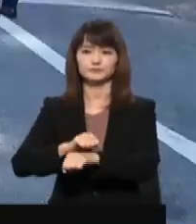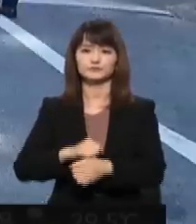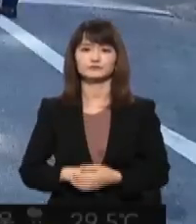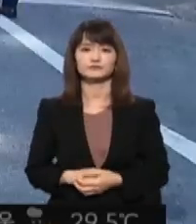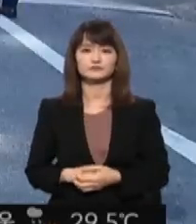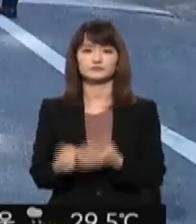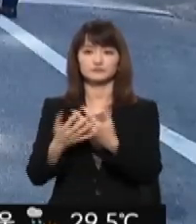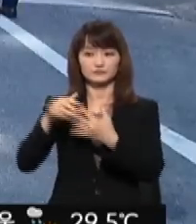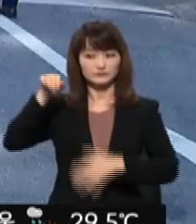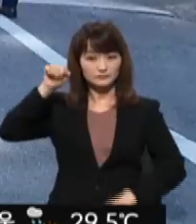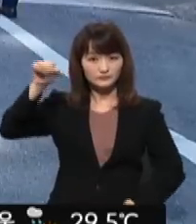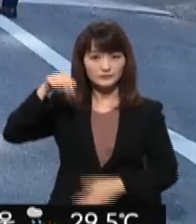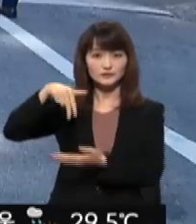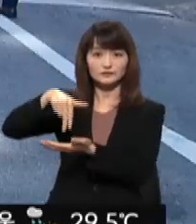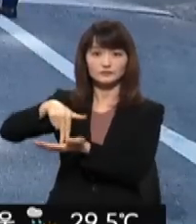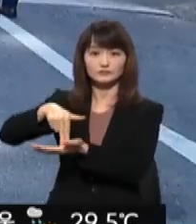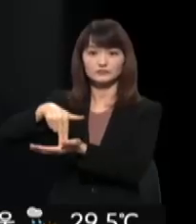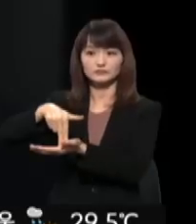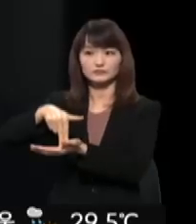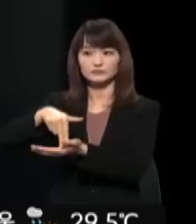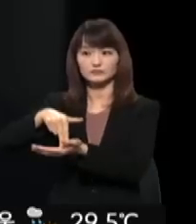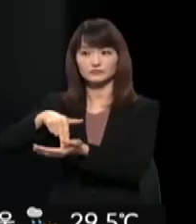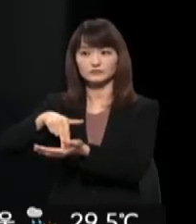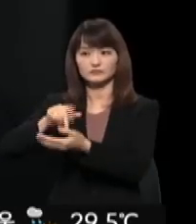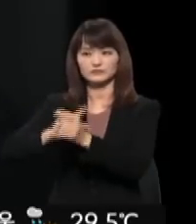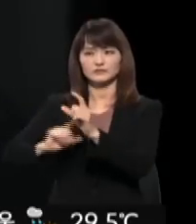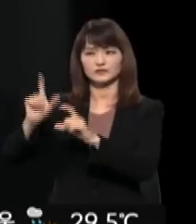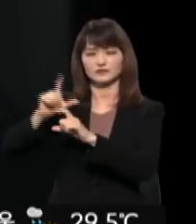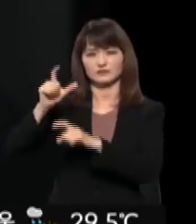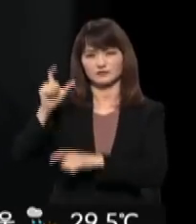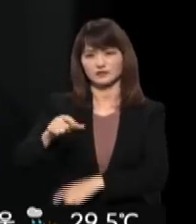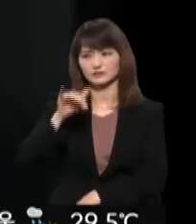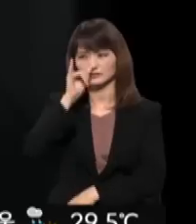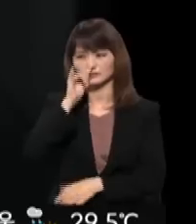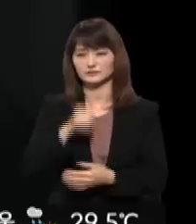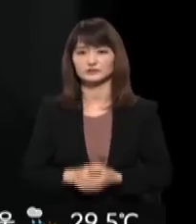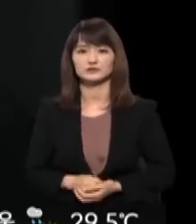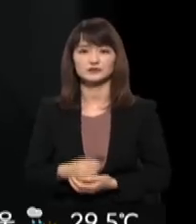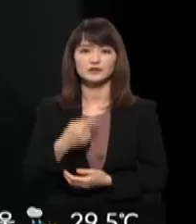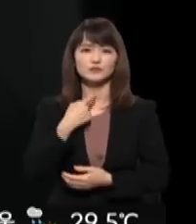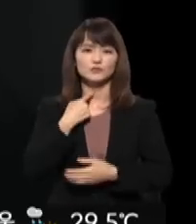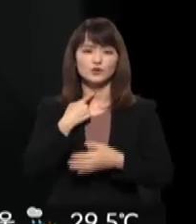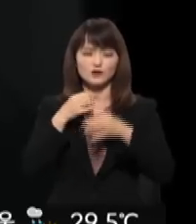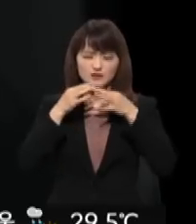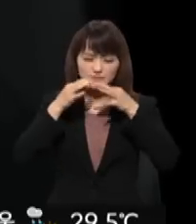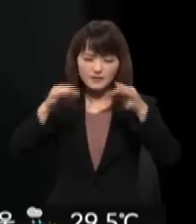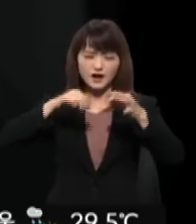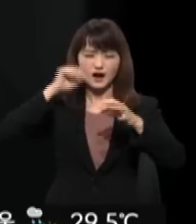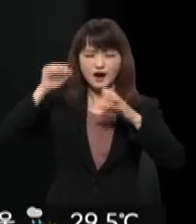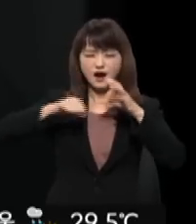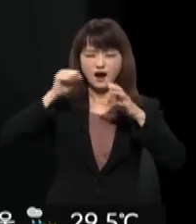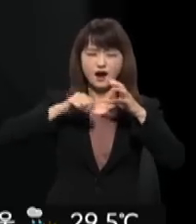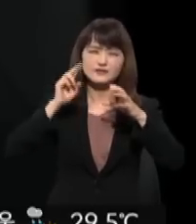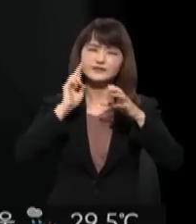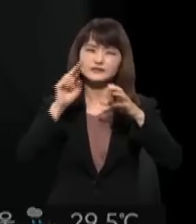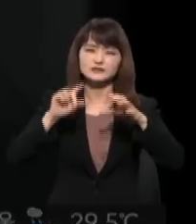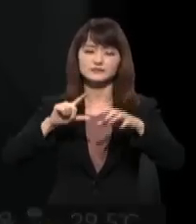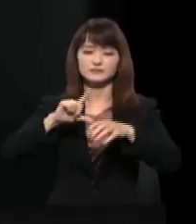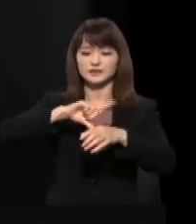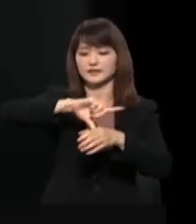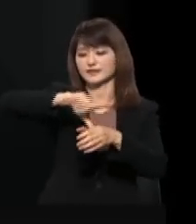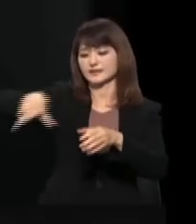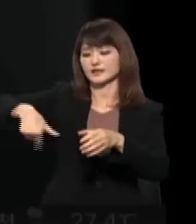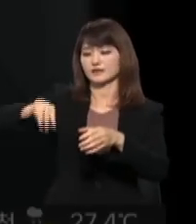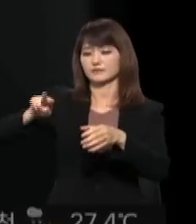문제는 시위대의 반응도 더 강경해질 가능성이 있어요 데시벨을 더 높인다든지 300m 바깥에서도 위협적인 행동을